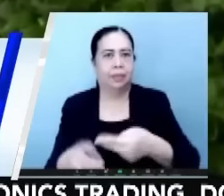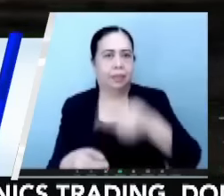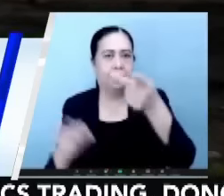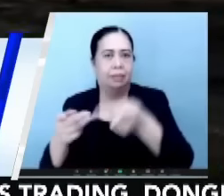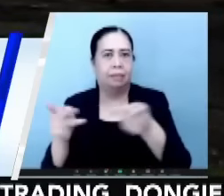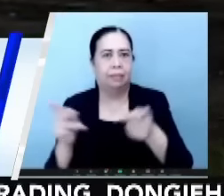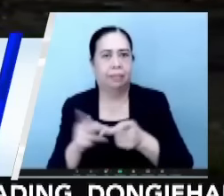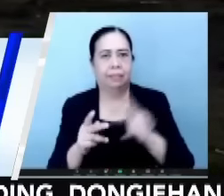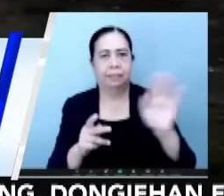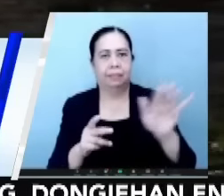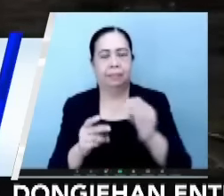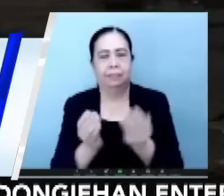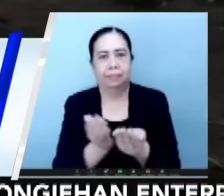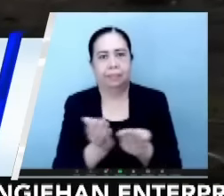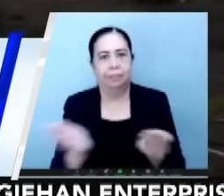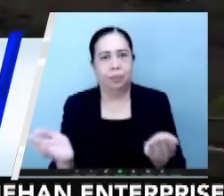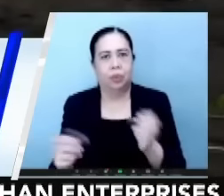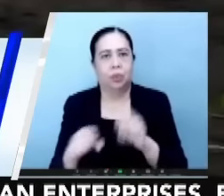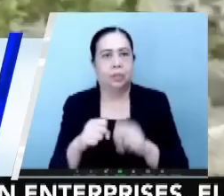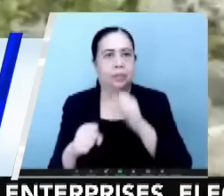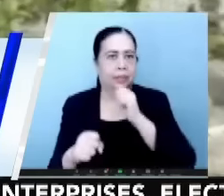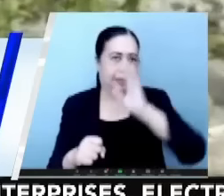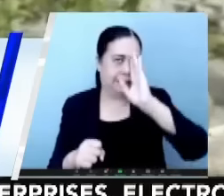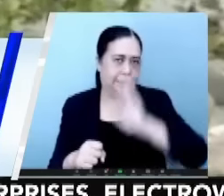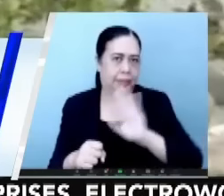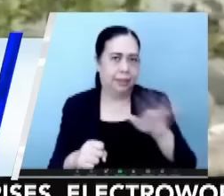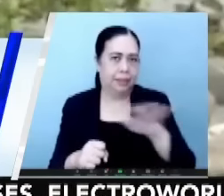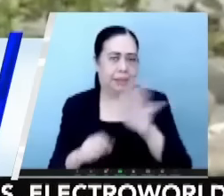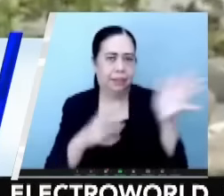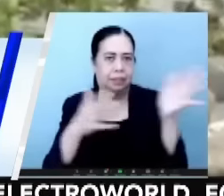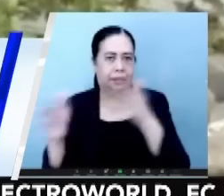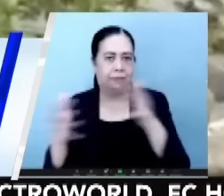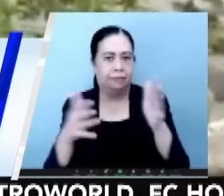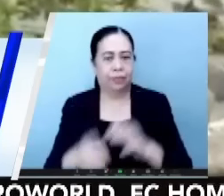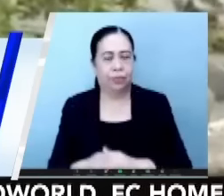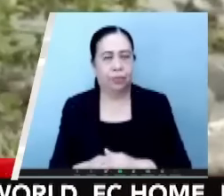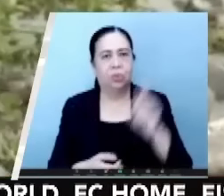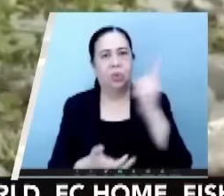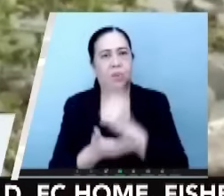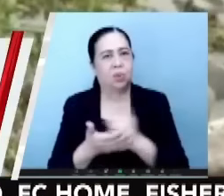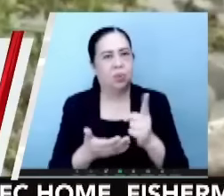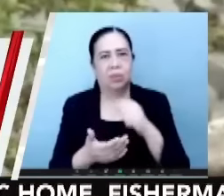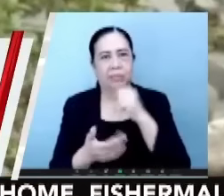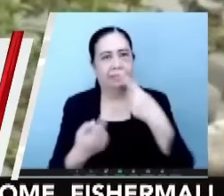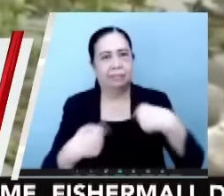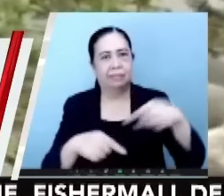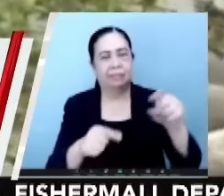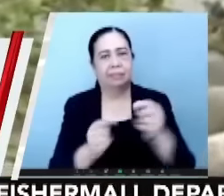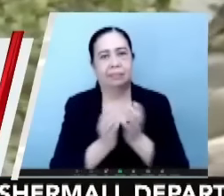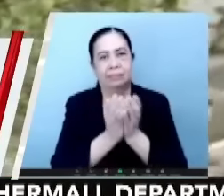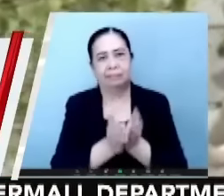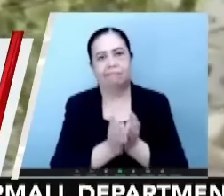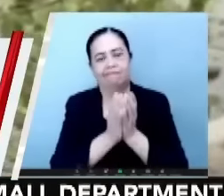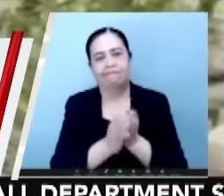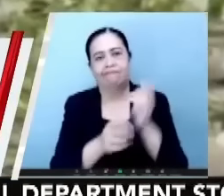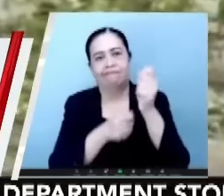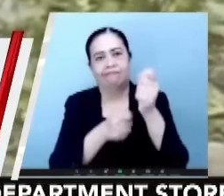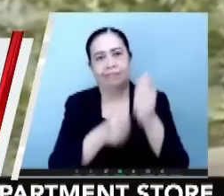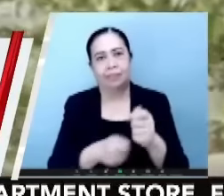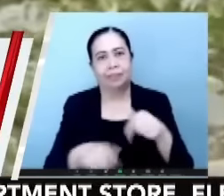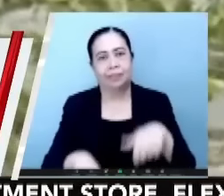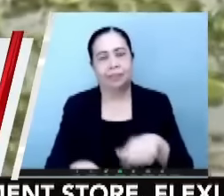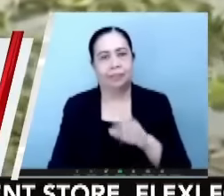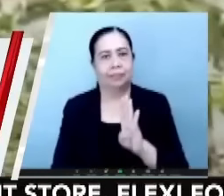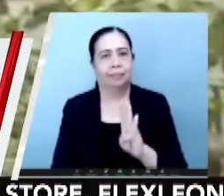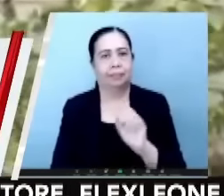bangka para hindi ito masira ng bagyo. Mag-iisang linggo nang hindi nakakapalaot ang mga mangingisda dito sa bayan ng Baler. Bago pa